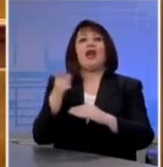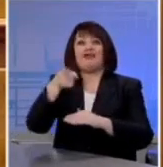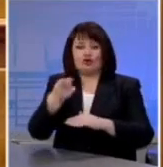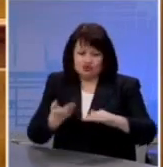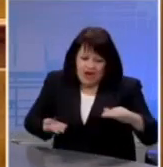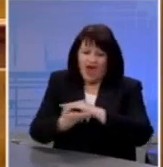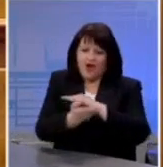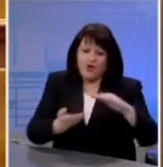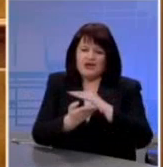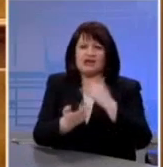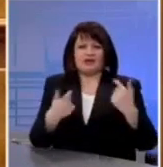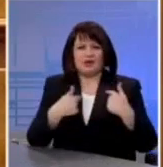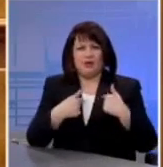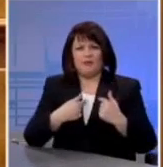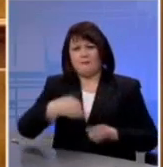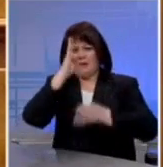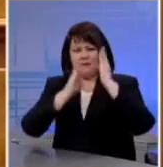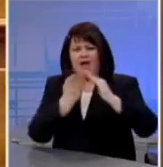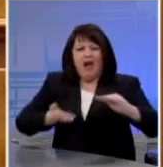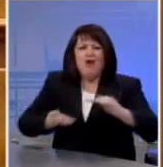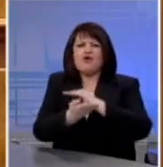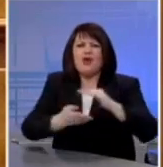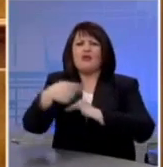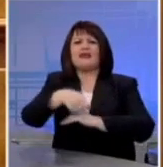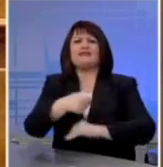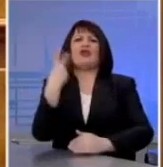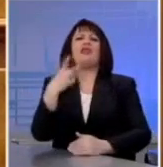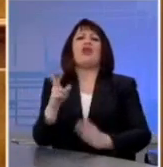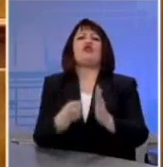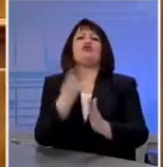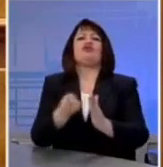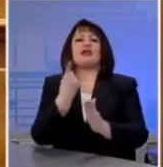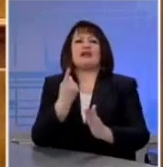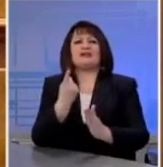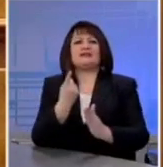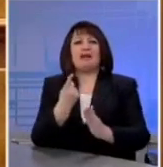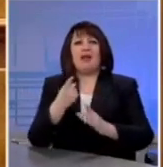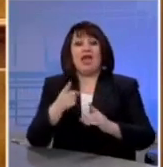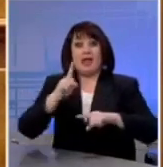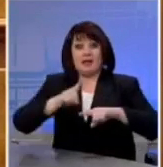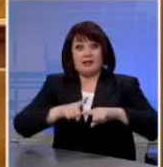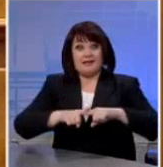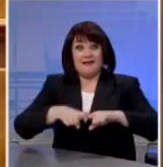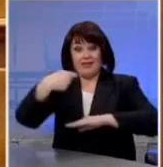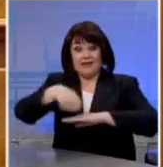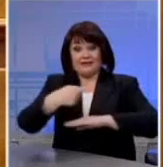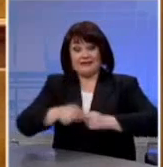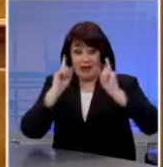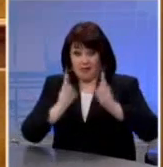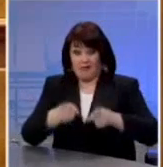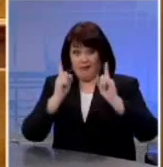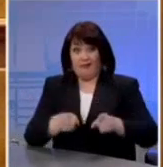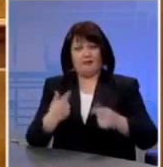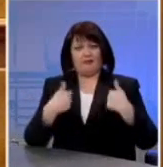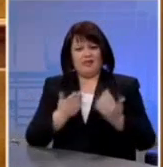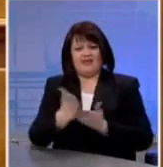Φάει πάνω από 200 αγωγές. Η ελληνική δικαιοσύνη όχι απλώς με δικαιώνει, αλλά με απόφαση σταθμό τεκμηριώνει